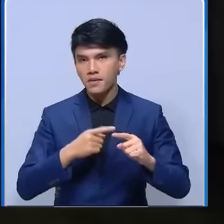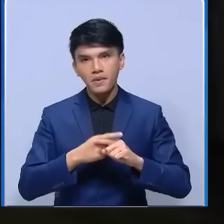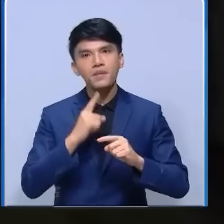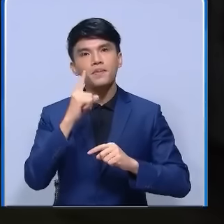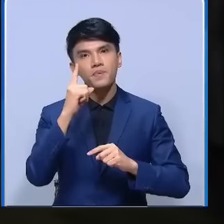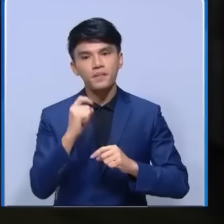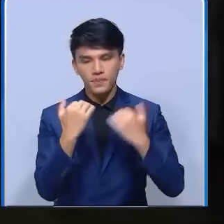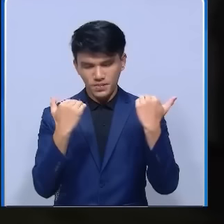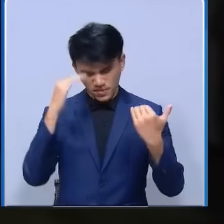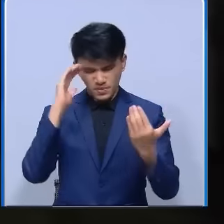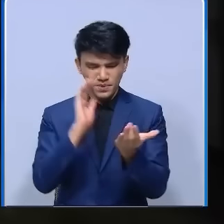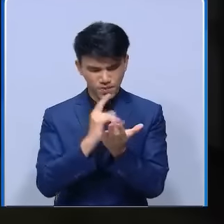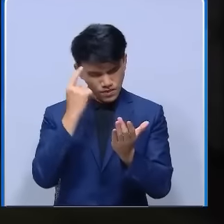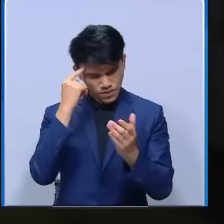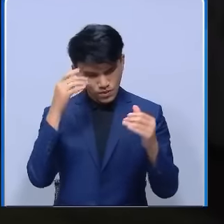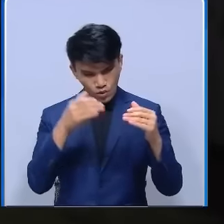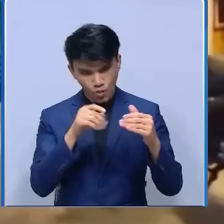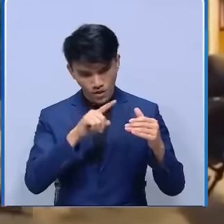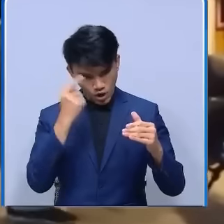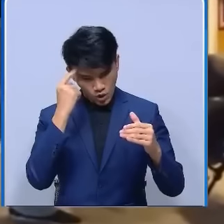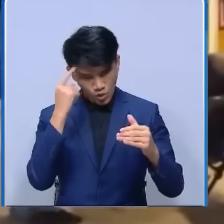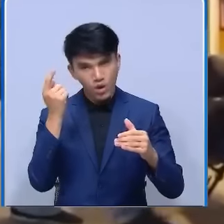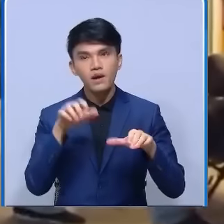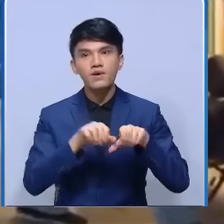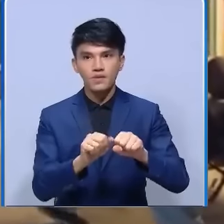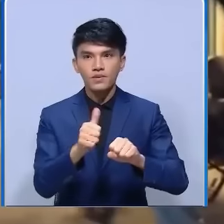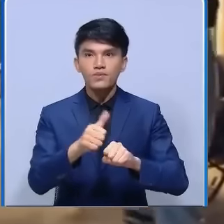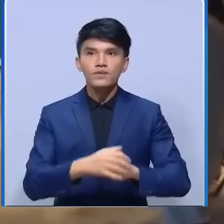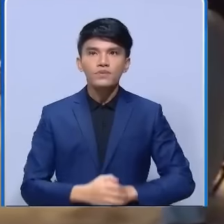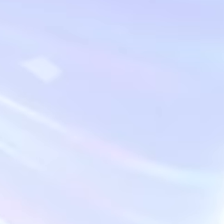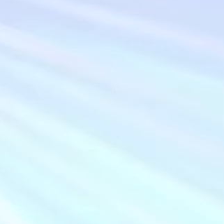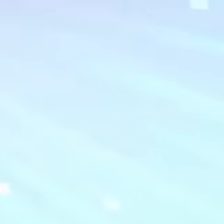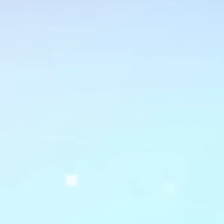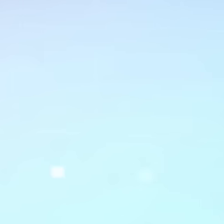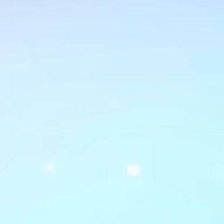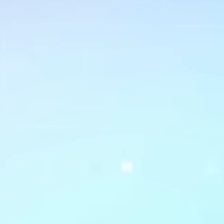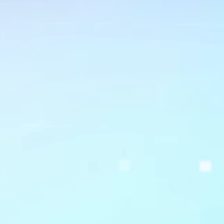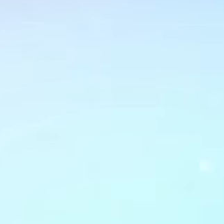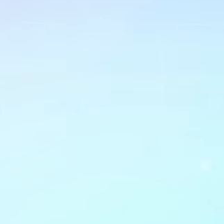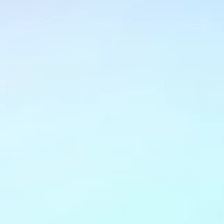ขณะนี้ตำรวจรู้ตัวกลุ่มคนร้ายทั้งหมดแล้วคาดว่าจะจับกลุ่มตัวได้ในเร็ววันนี้นะครับ